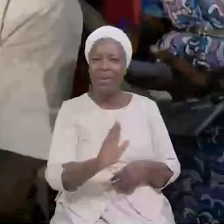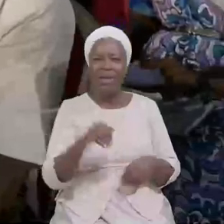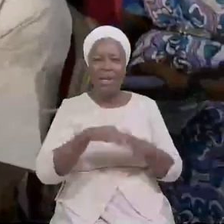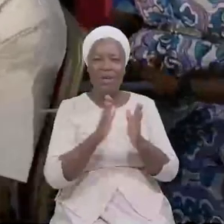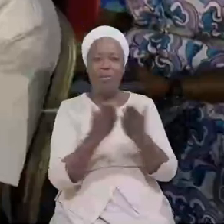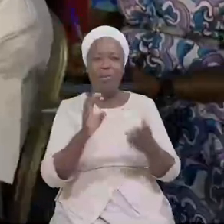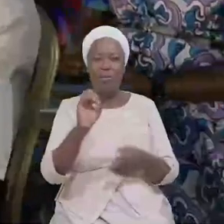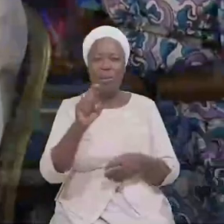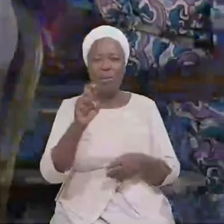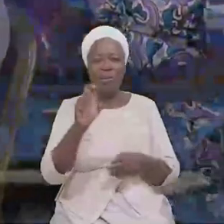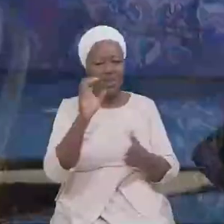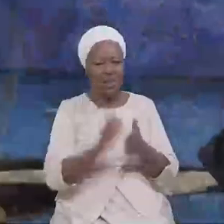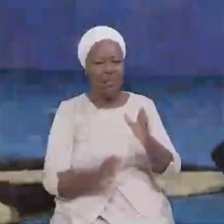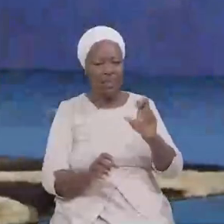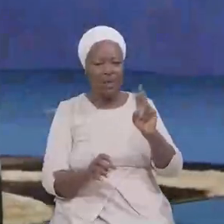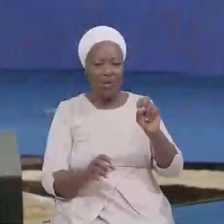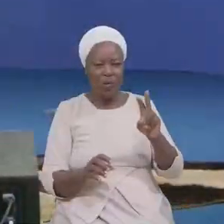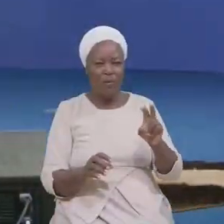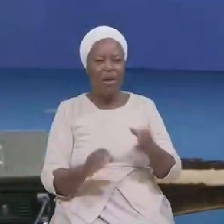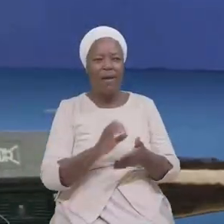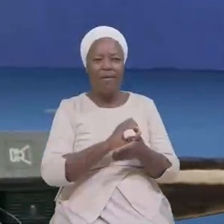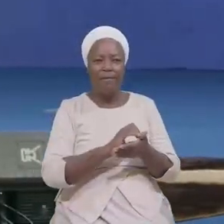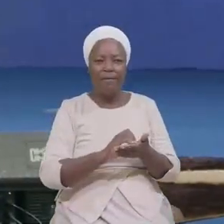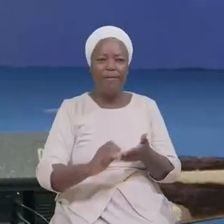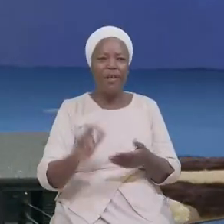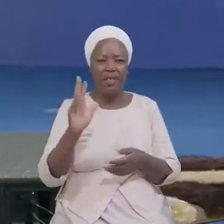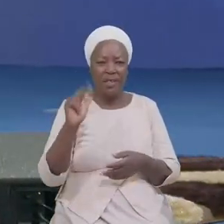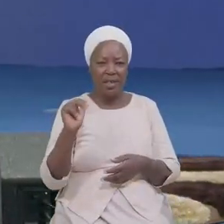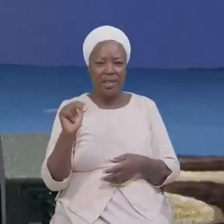Exode 12, verset